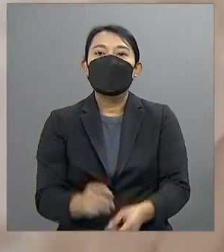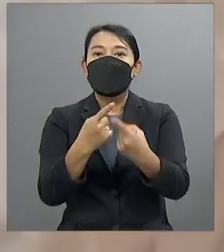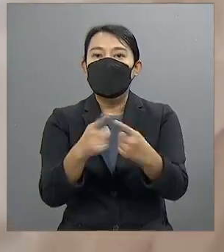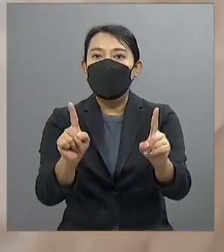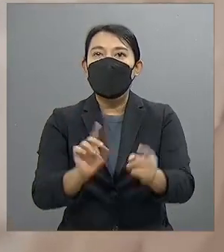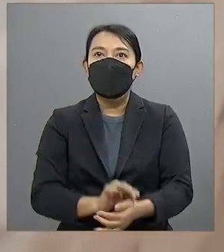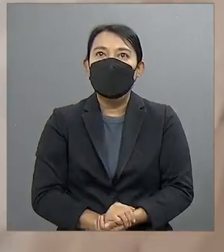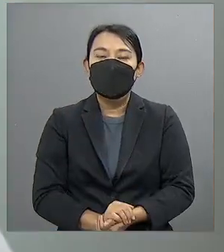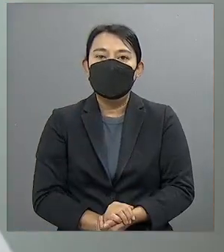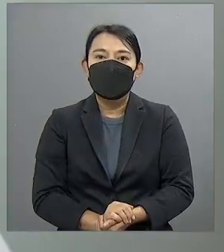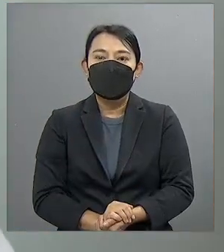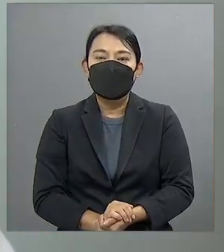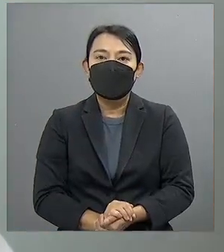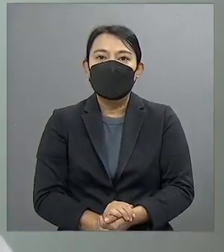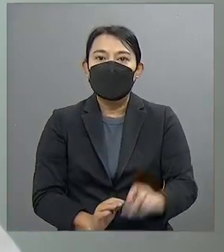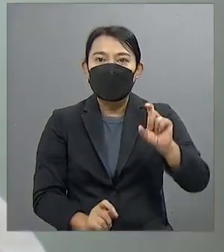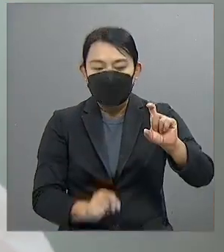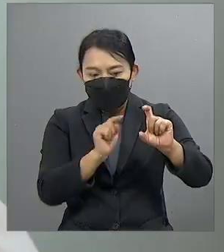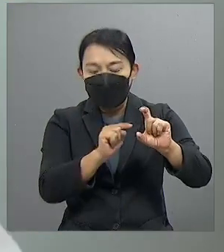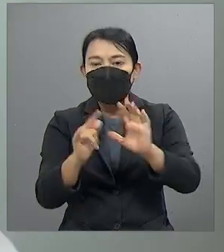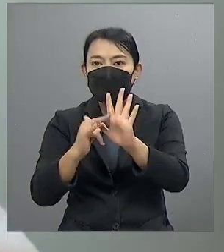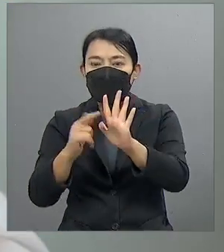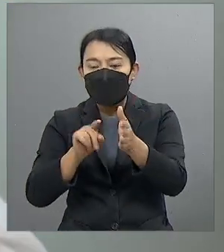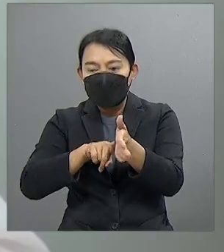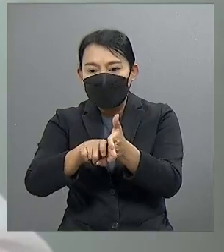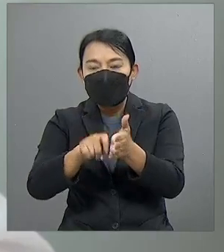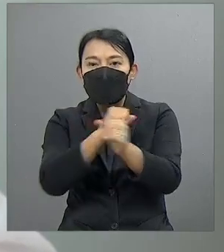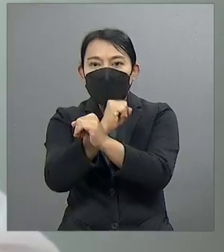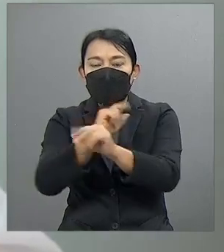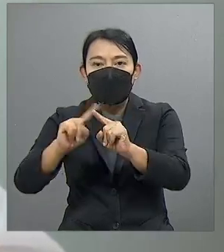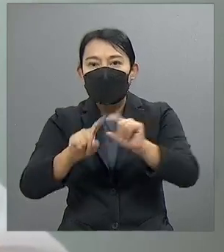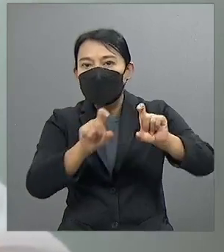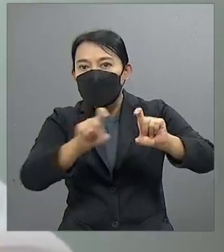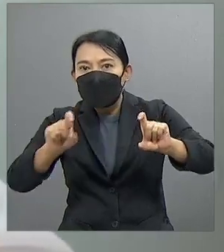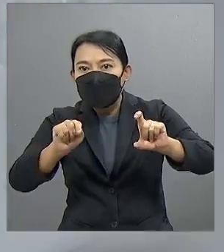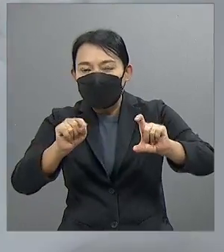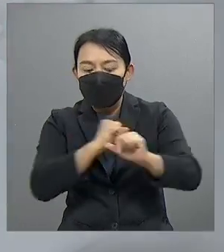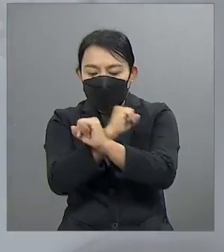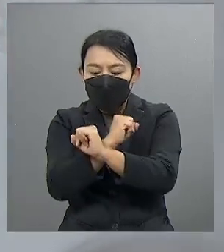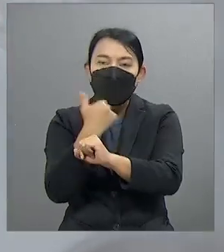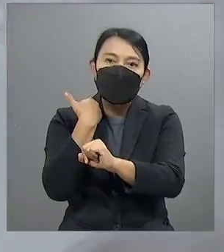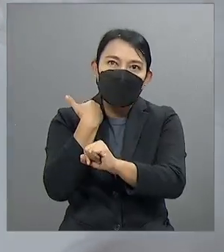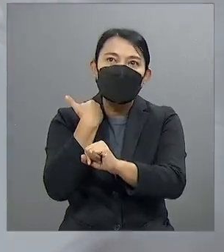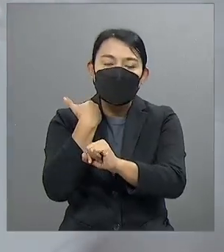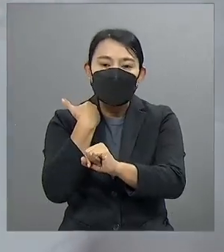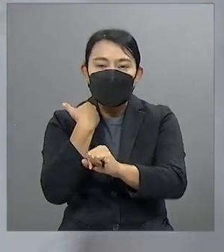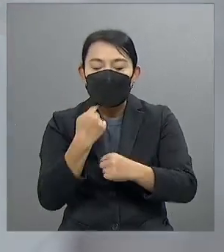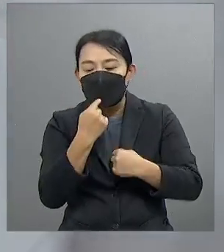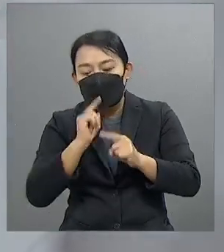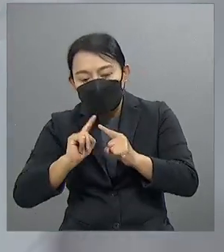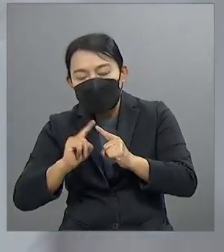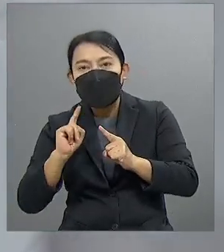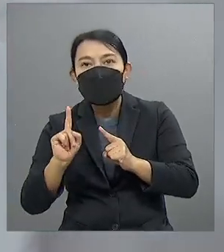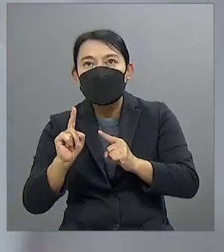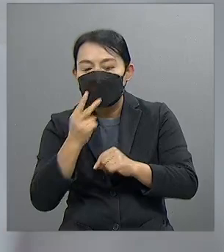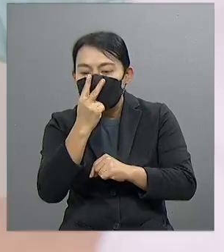ซีนแต่ละชนิดป้องกันเชื้อแต่ละชนิดบาดทะยักก็ป้องกันบาดทะยักไอกลกับไอกลว่าเราเคยเห็นว่าวัคซีนบางทีเด็ก